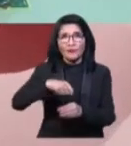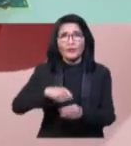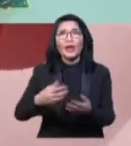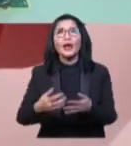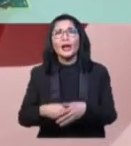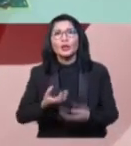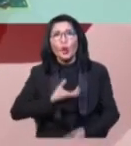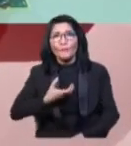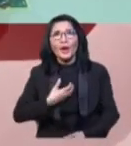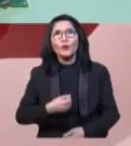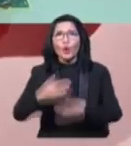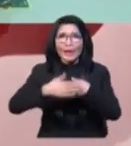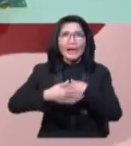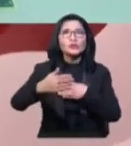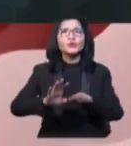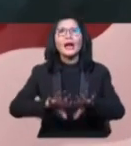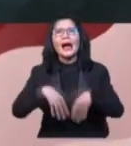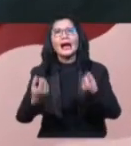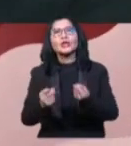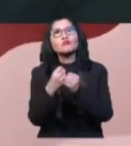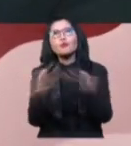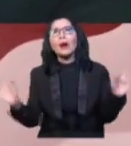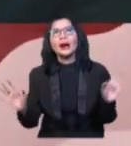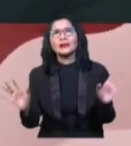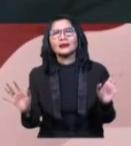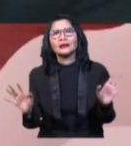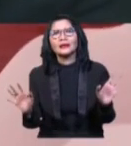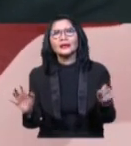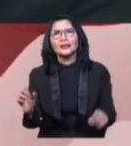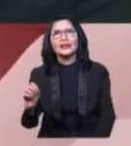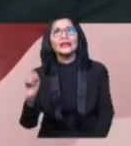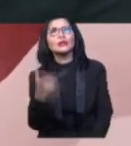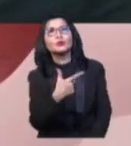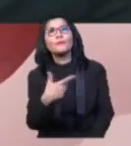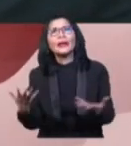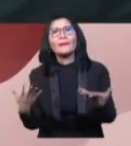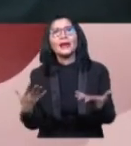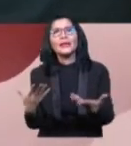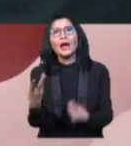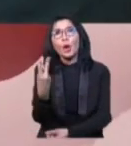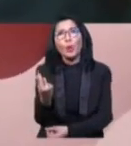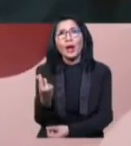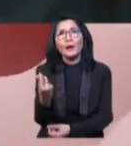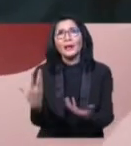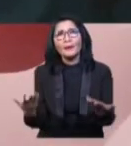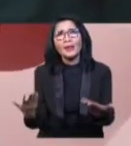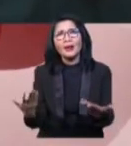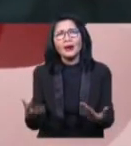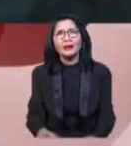kita ubah, terus kita mau hidup dengan sisa cash kita sekarang, atau mau